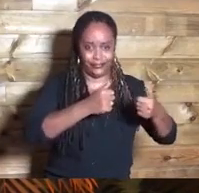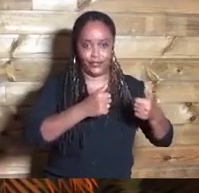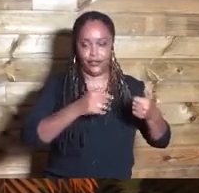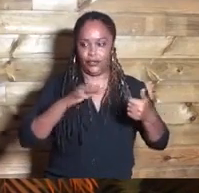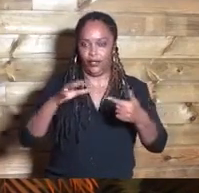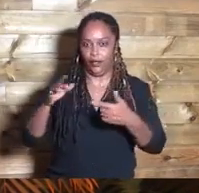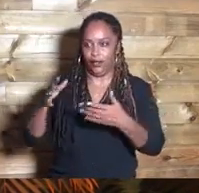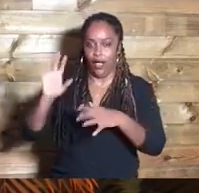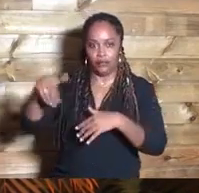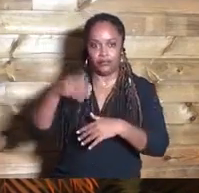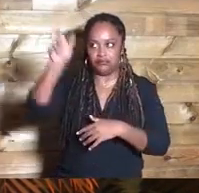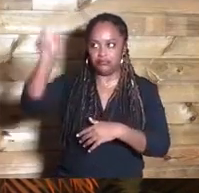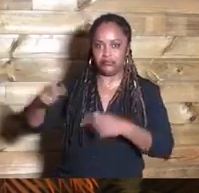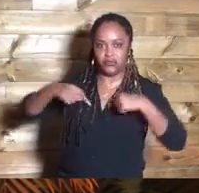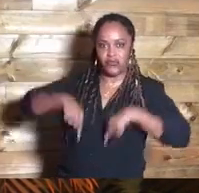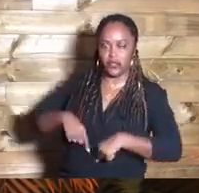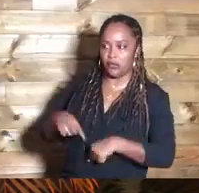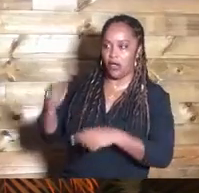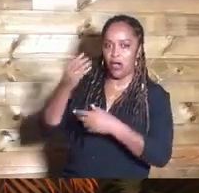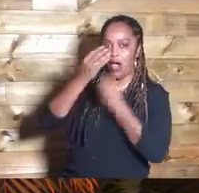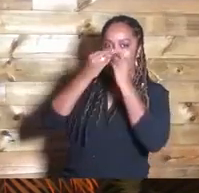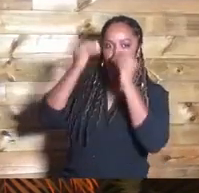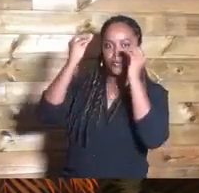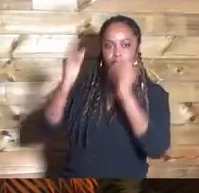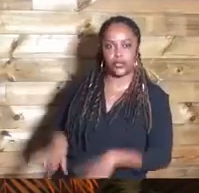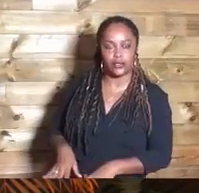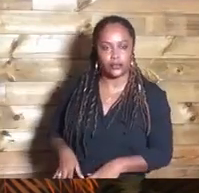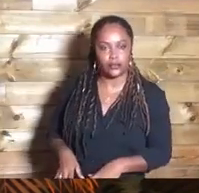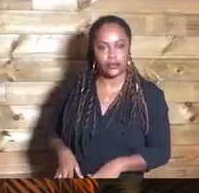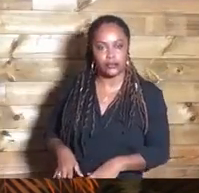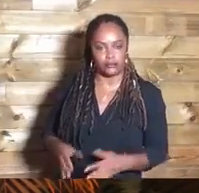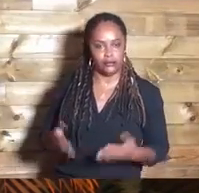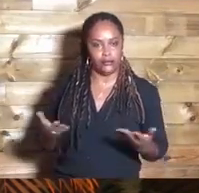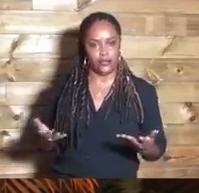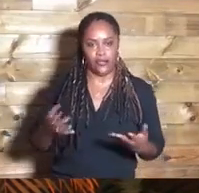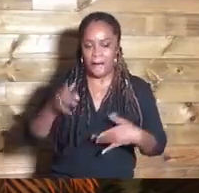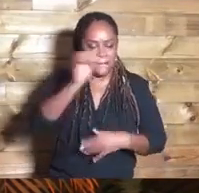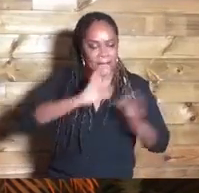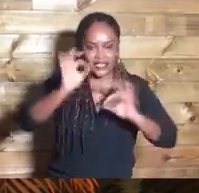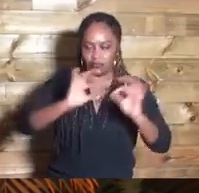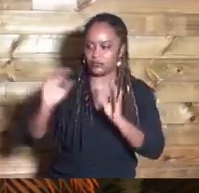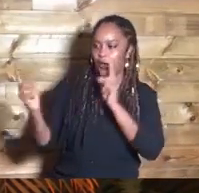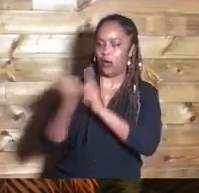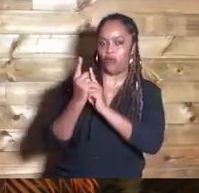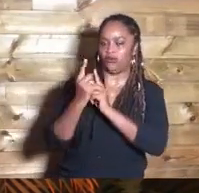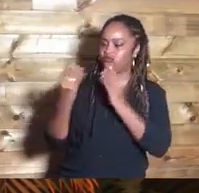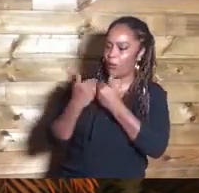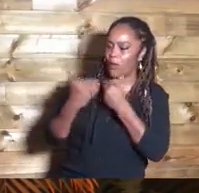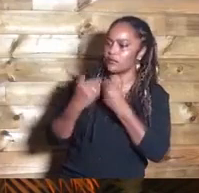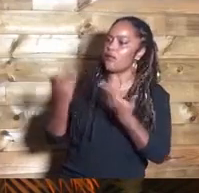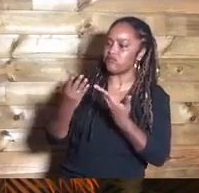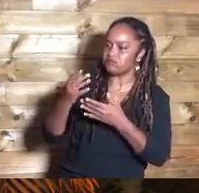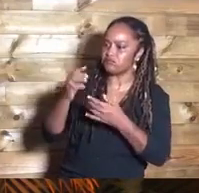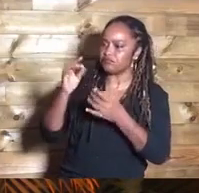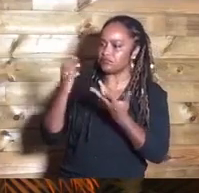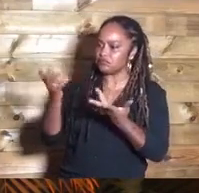plantation. Personne ne vient jamais nous demander notre avis. Personne ne vient nous demander de partager notre expertise dans nos domaines respectifs, alors que nous